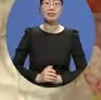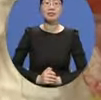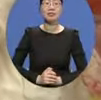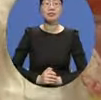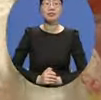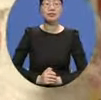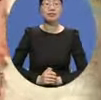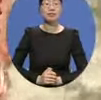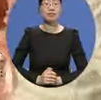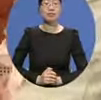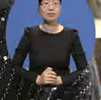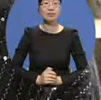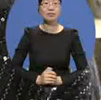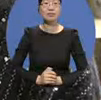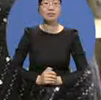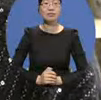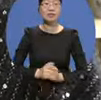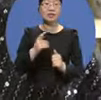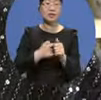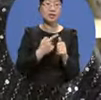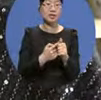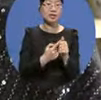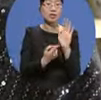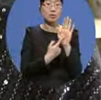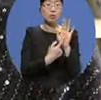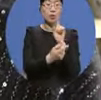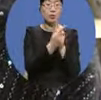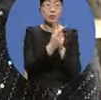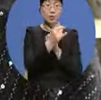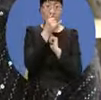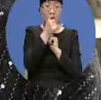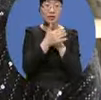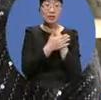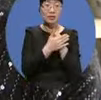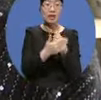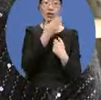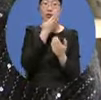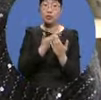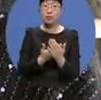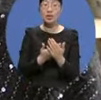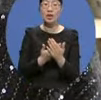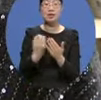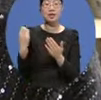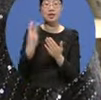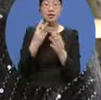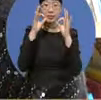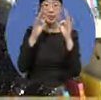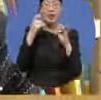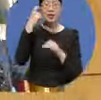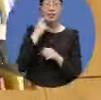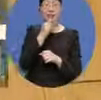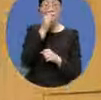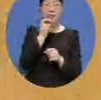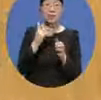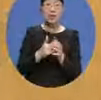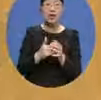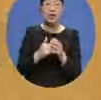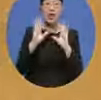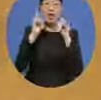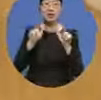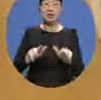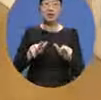Thank you. Thank you. 자연스럽게 노출을 시켜준 게 중요하다 그런 걸 다시 한번 더 느껴요. 근데